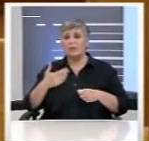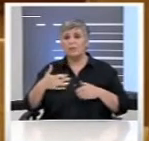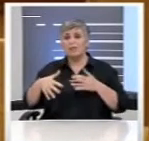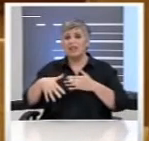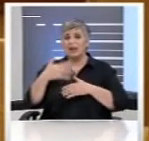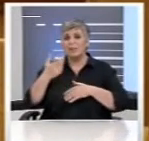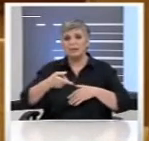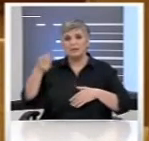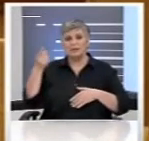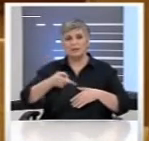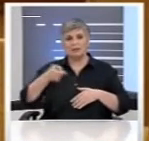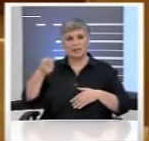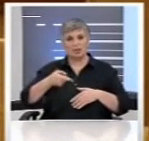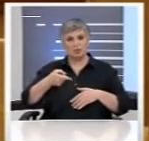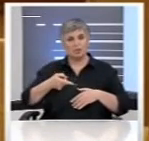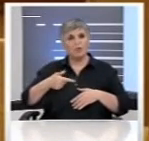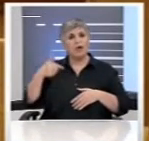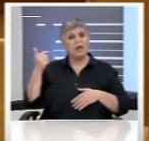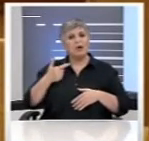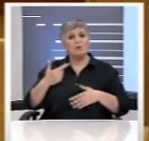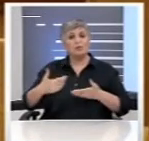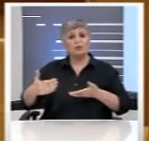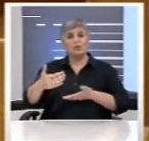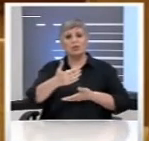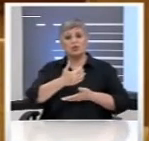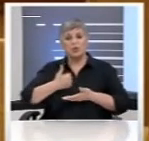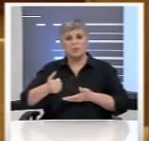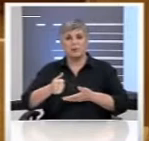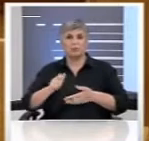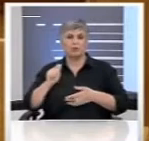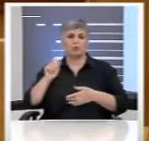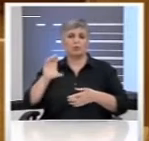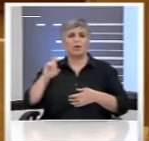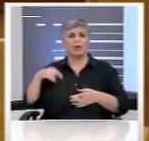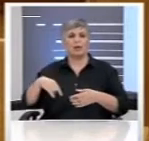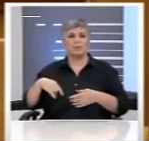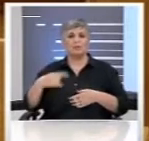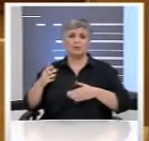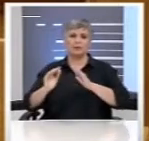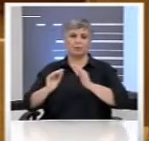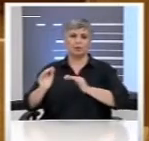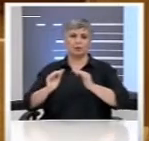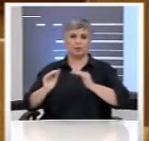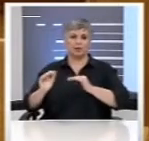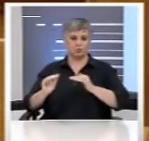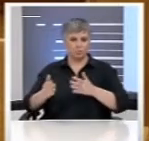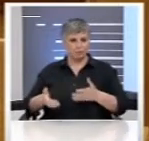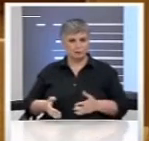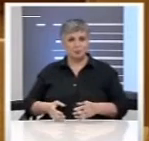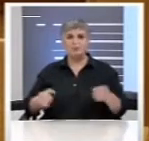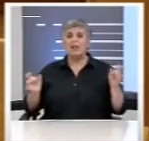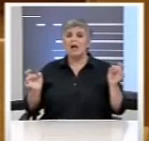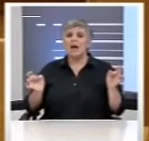επίπεδο αναφέρεται ακριβώς σε περιπτώσεις ιδιαίτερα αρνητικών κλονισμών της